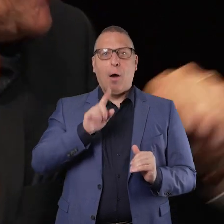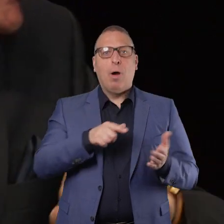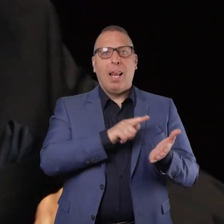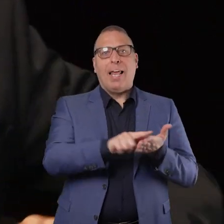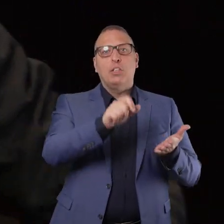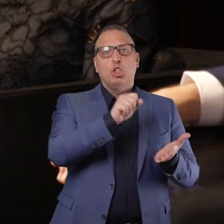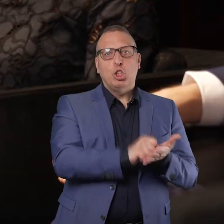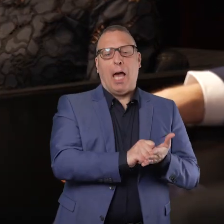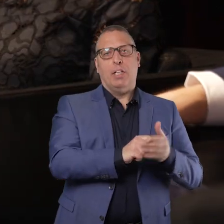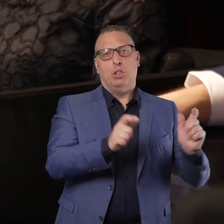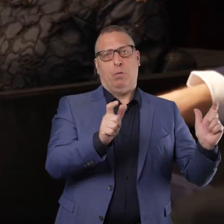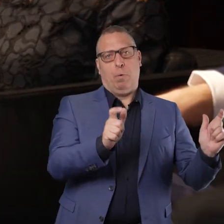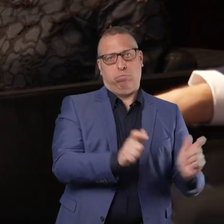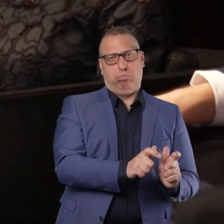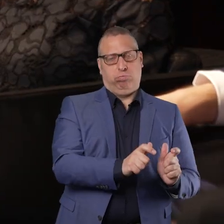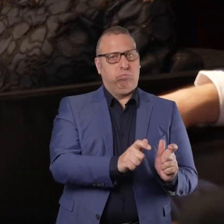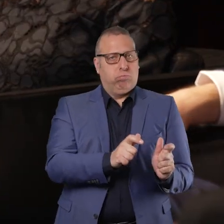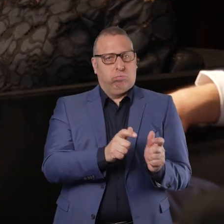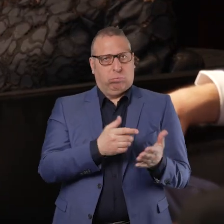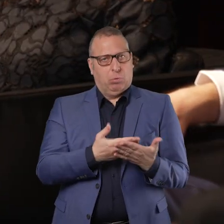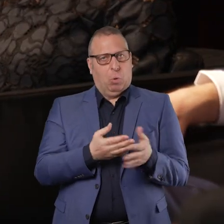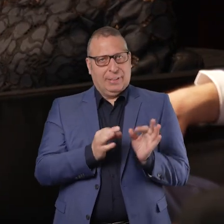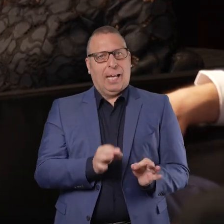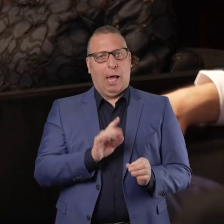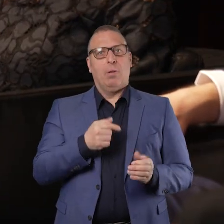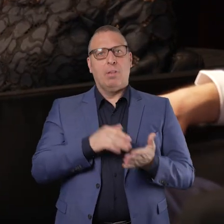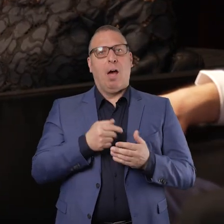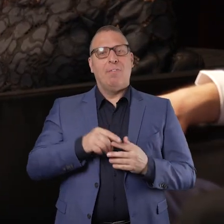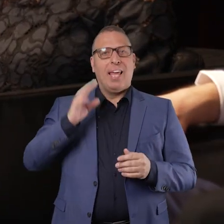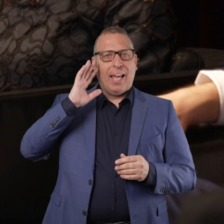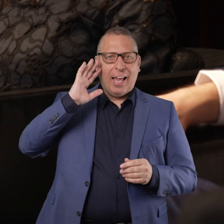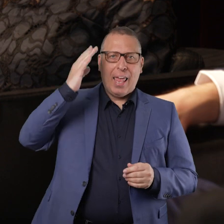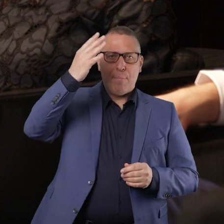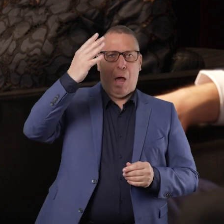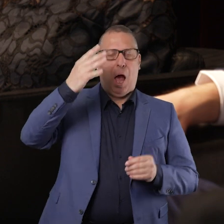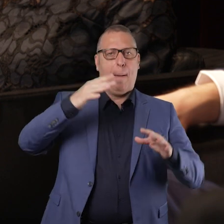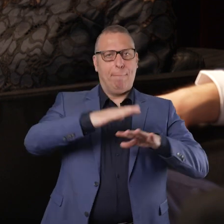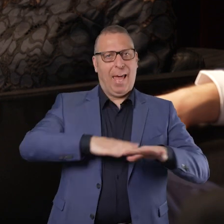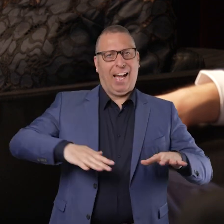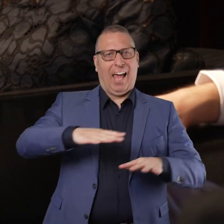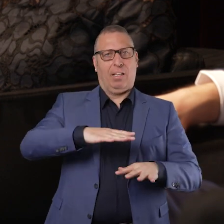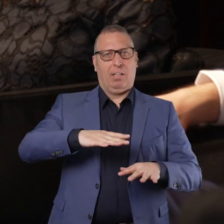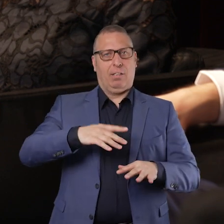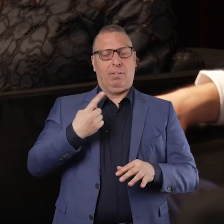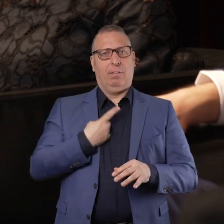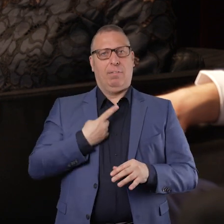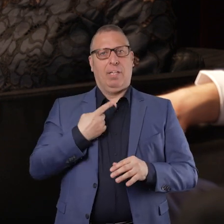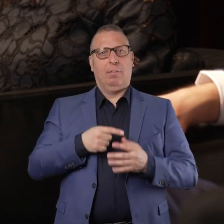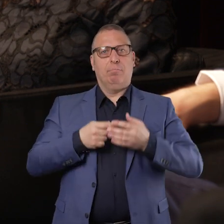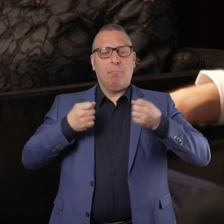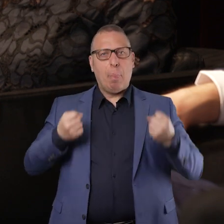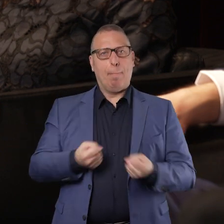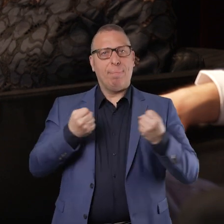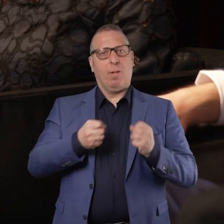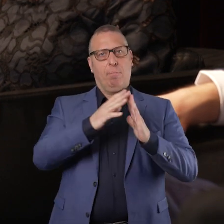im Liechtensteinischen. Also das ist sicher auch etwas. Und dann haben wir auch im Klimabereich, wir haben